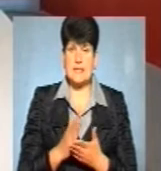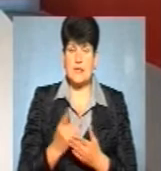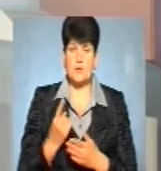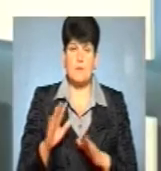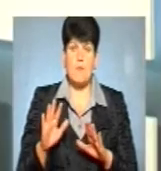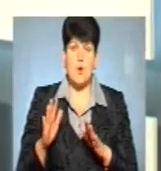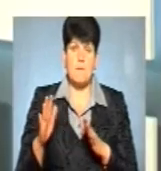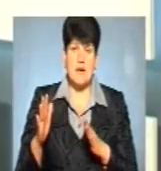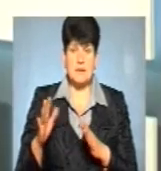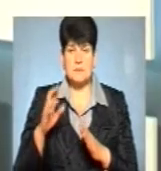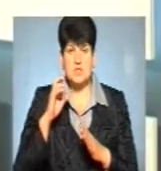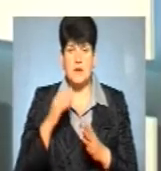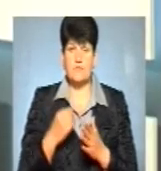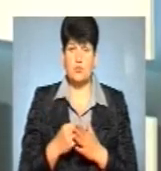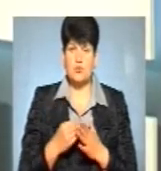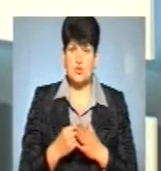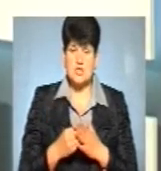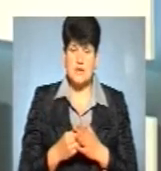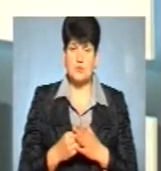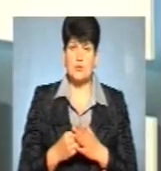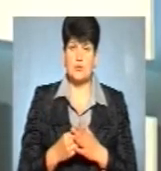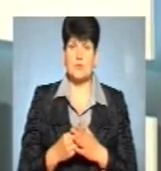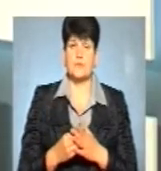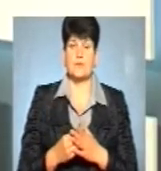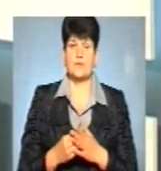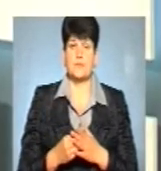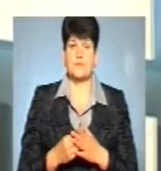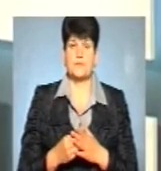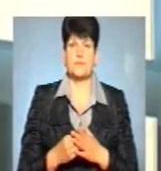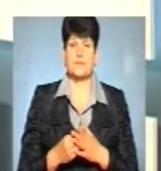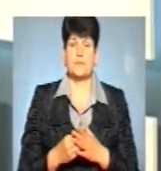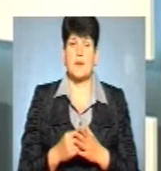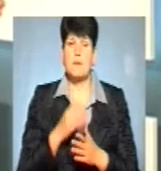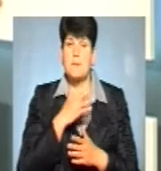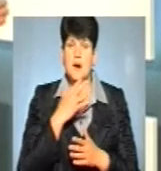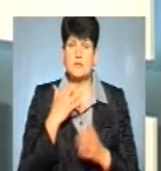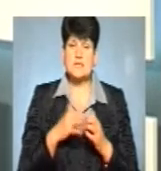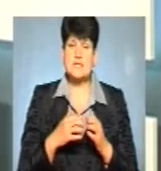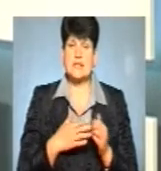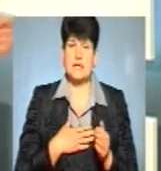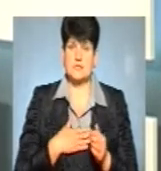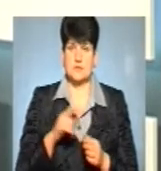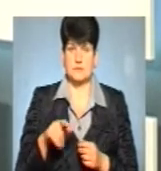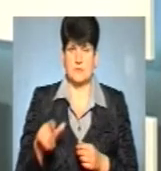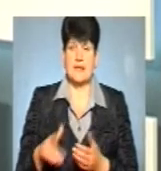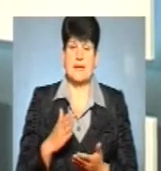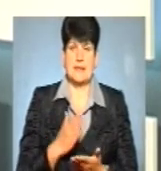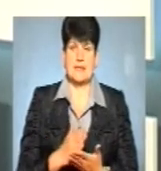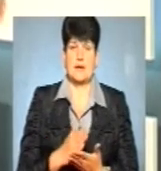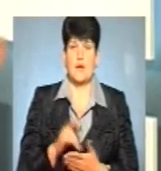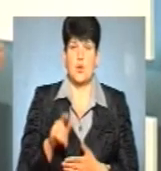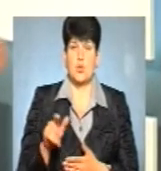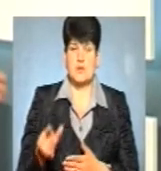одномоментним з державного бюджету, не є одномоментною процедурою. Ну, багато серед наших глядачів є